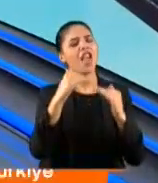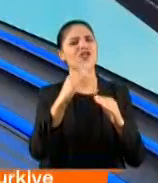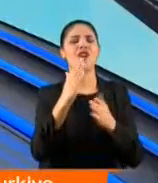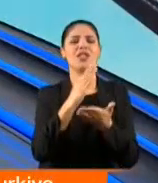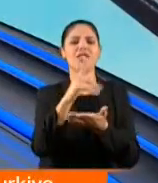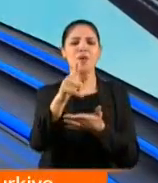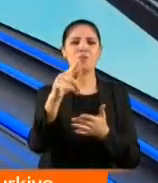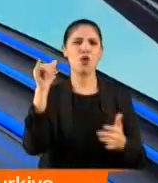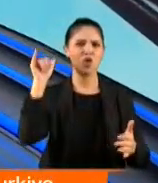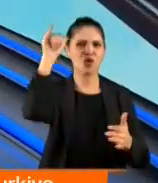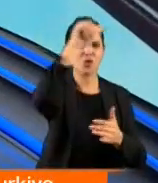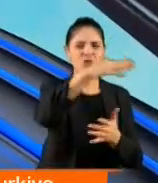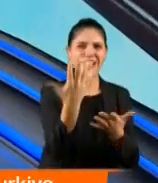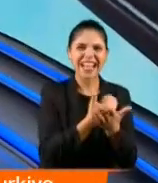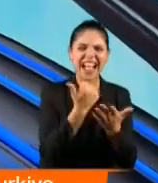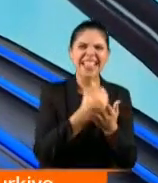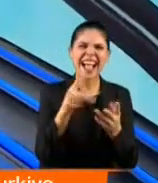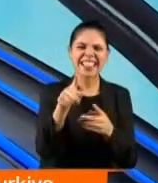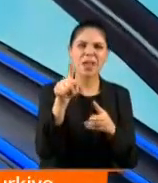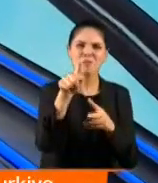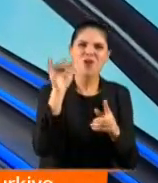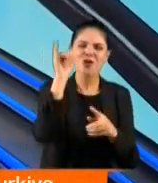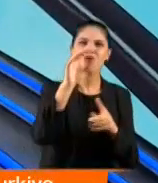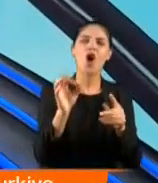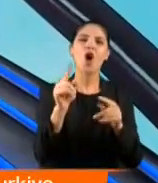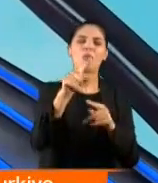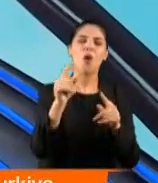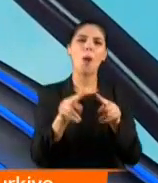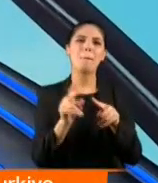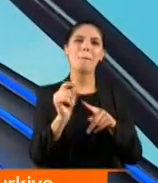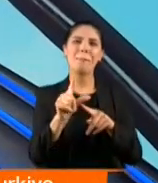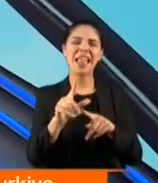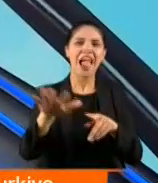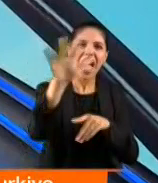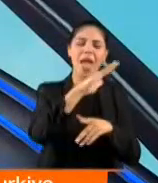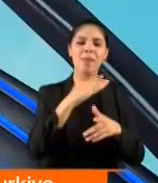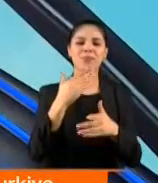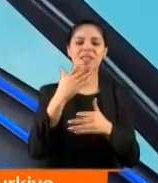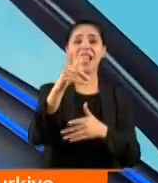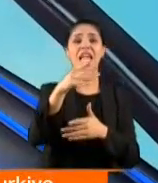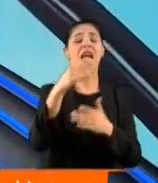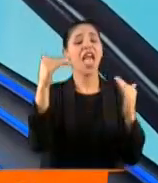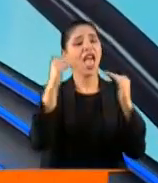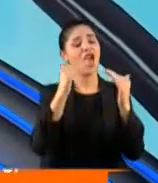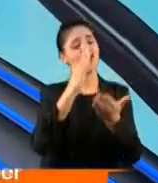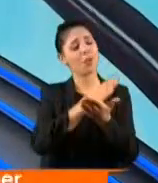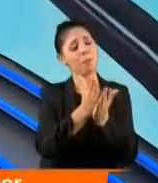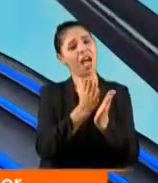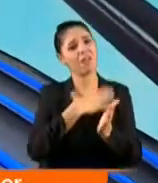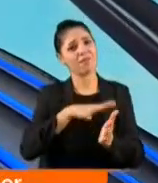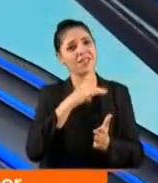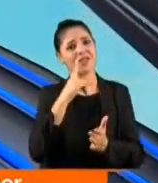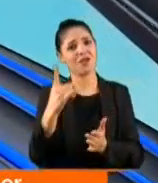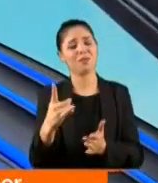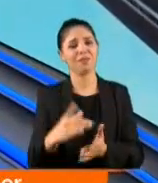şu uçuşlarda kazanıyoruz ya, ne kadar çok uçarsanız o kadar mil kazanıyorsunuz. İşte kadın tarafı uçuşlarda kazanılan